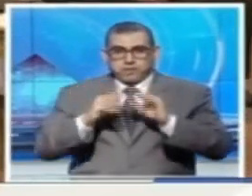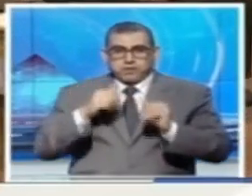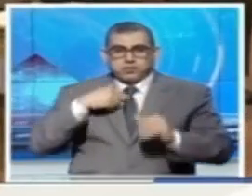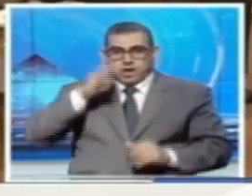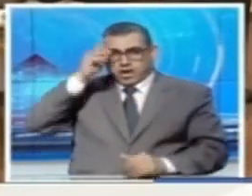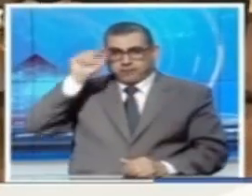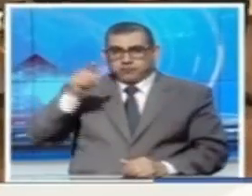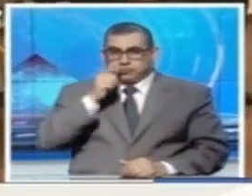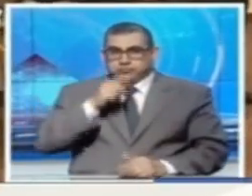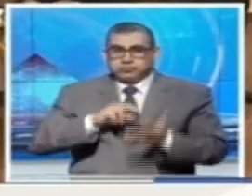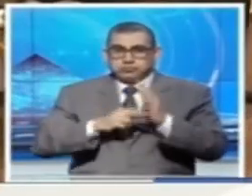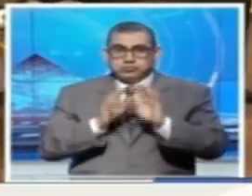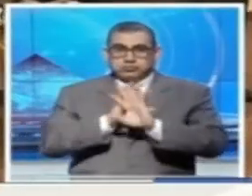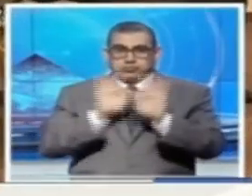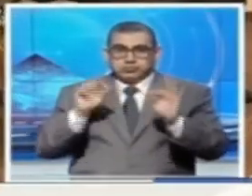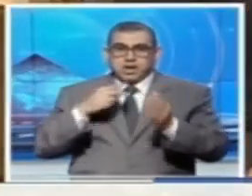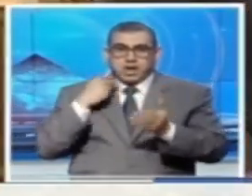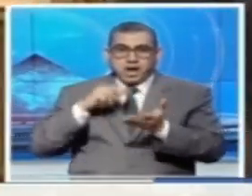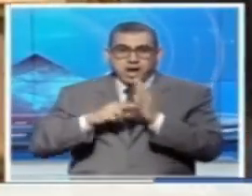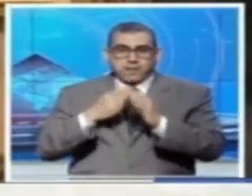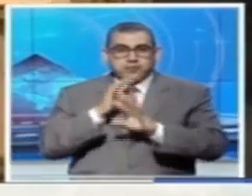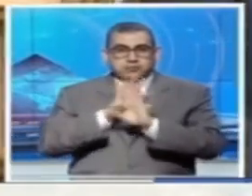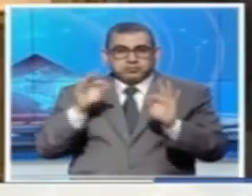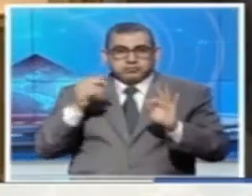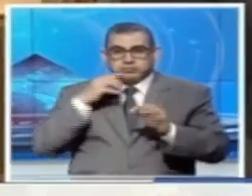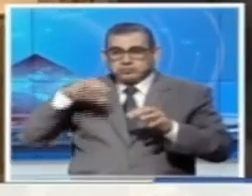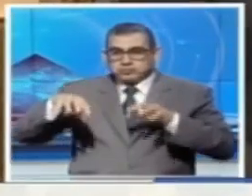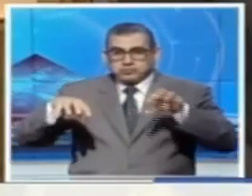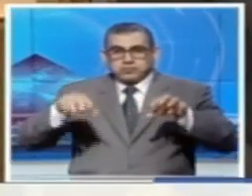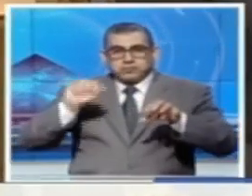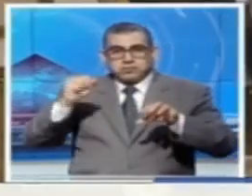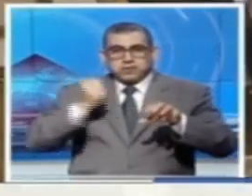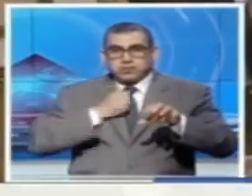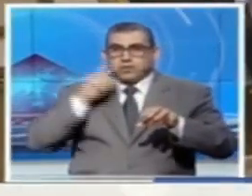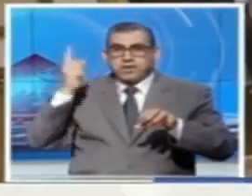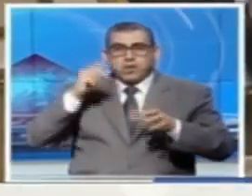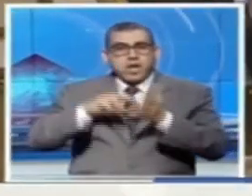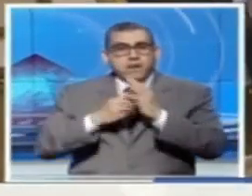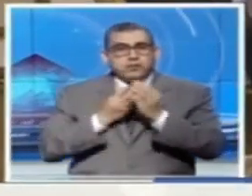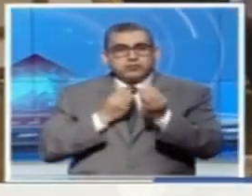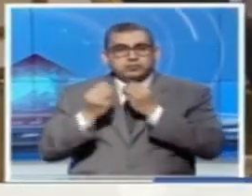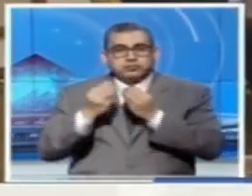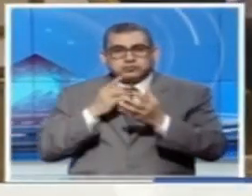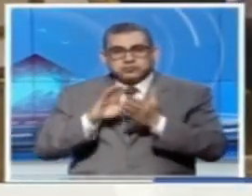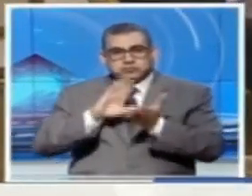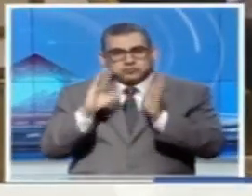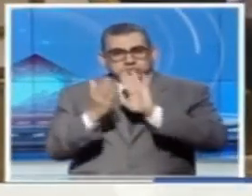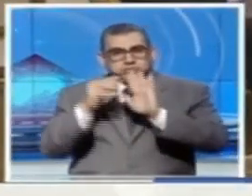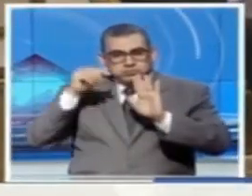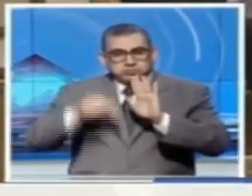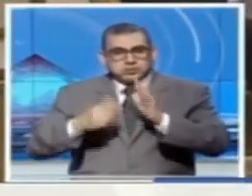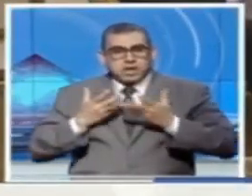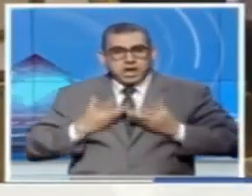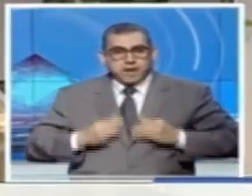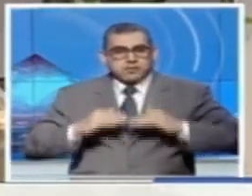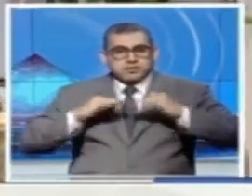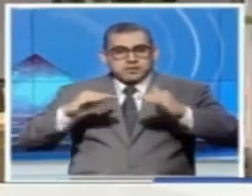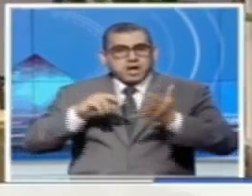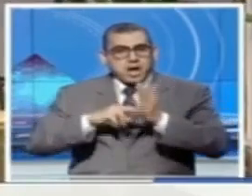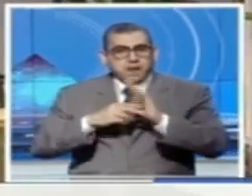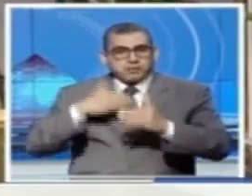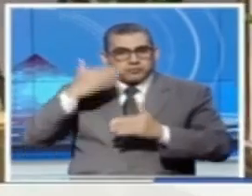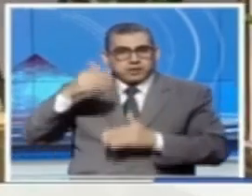تناول اللقاء تطورات الأوضاع على الساحتين الإقليمية والدولية وانعكاساتها على الأمن والاستقرار